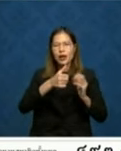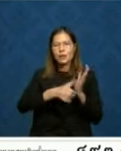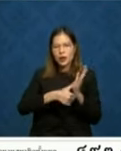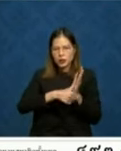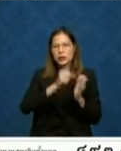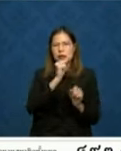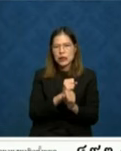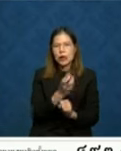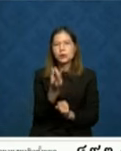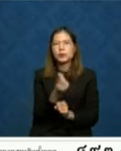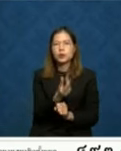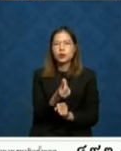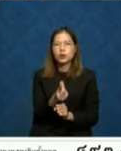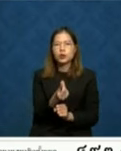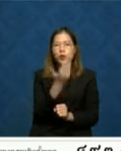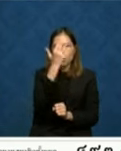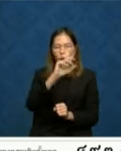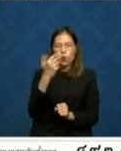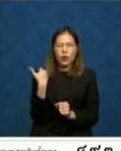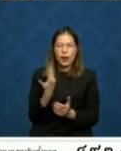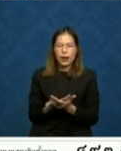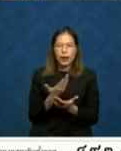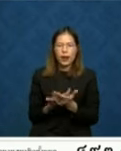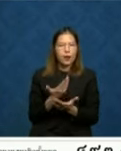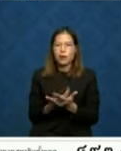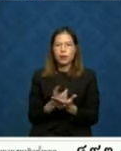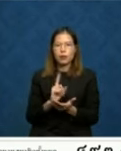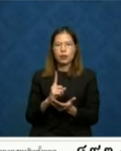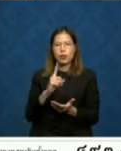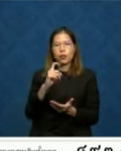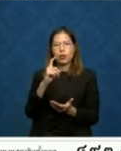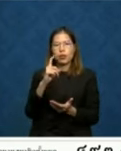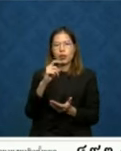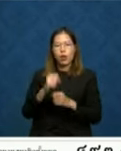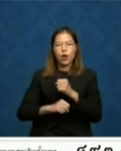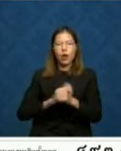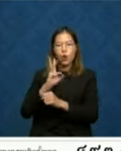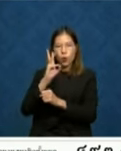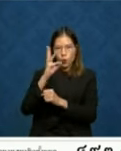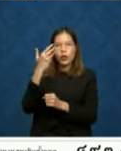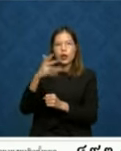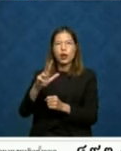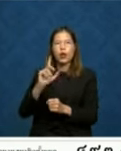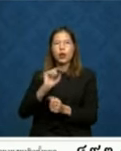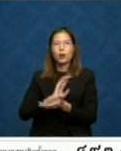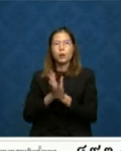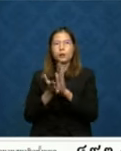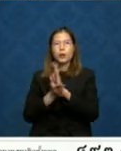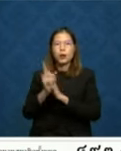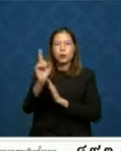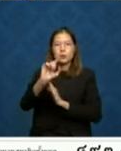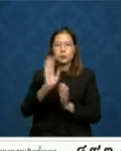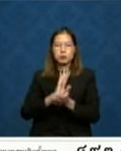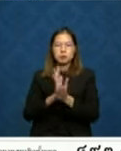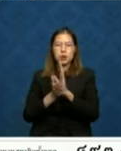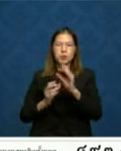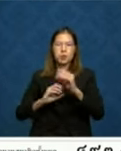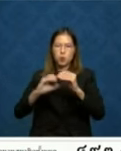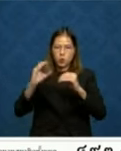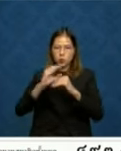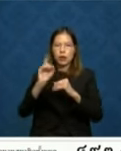ทำโดยด่วนเพราะนี่คือการสูญเสียรายได้ของรัฐมา6ปีแล้วครับตั้งแต่มีการปรับโครงสร้างภาษีสรรพส